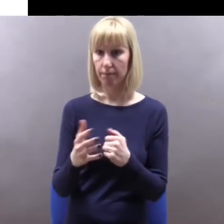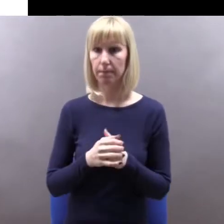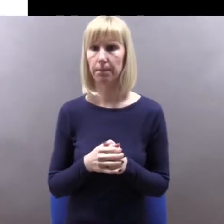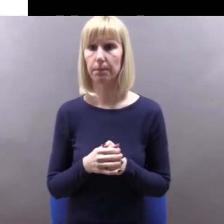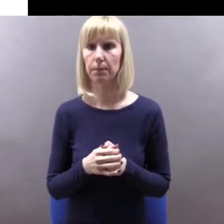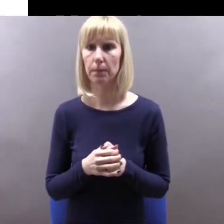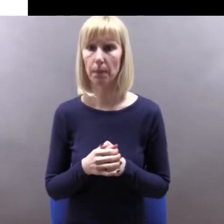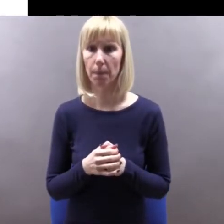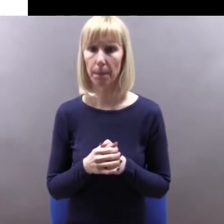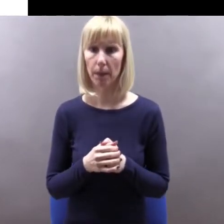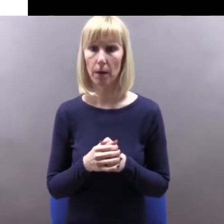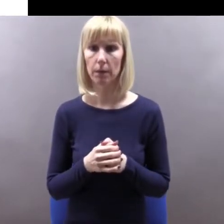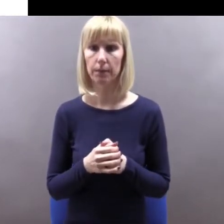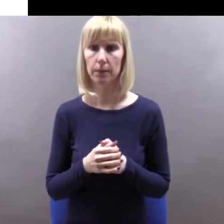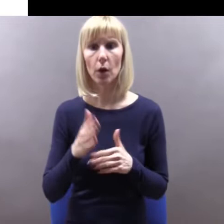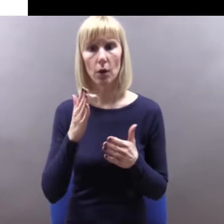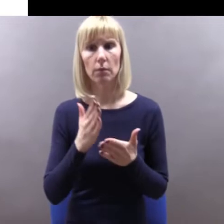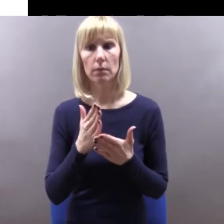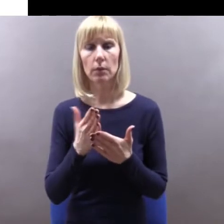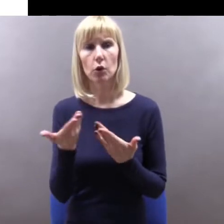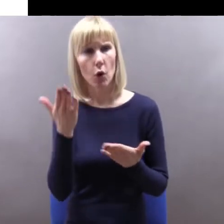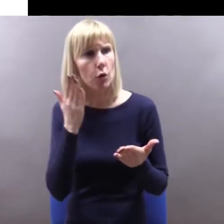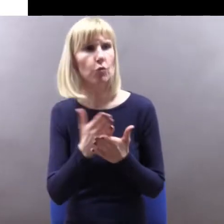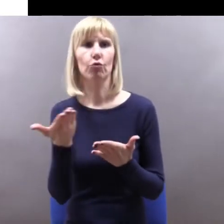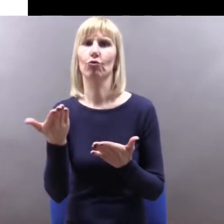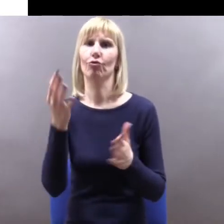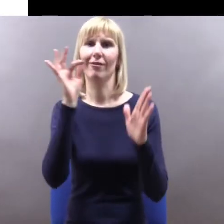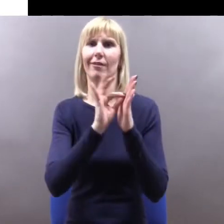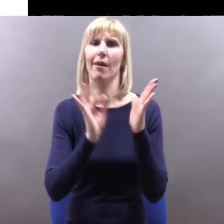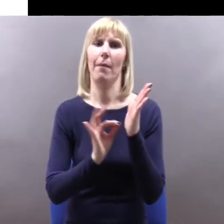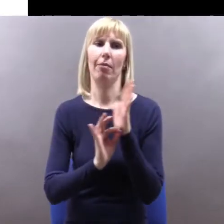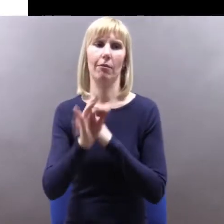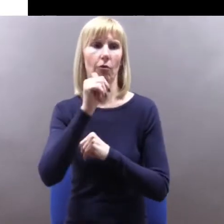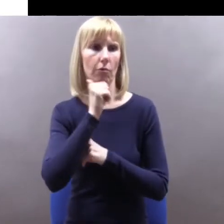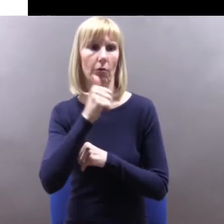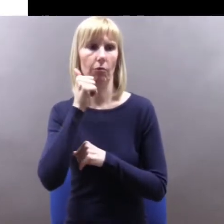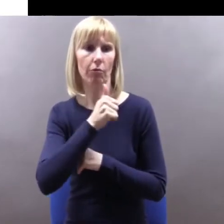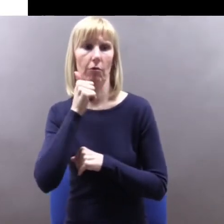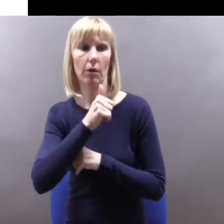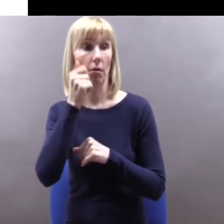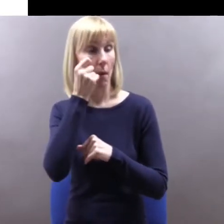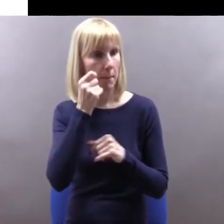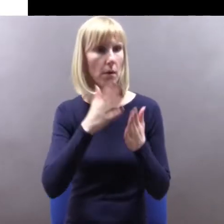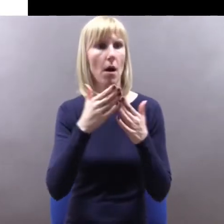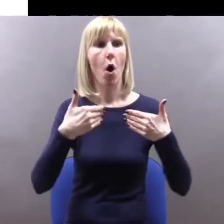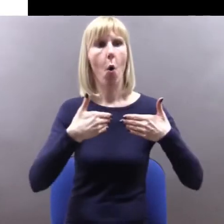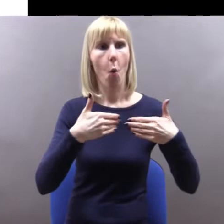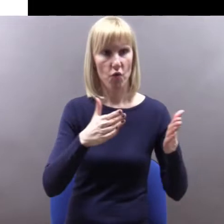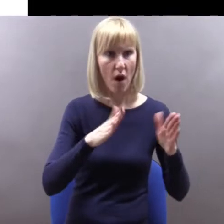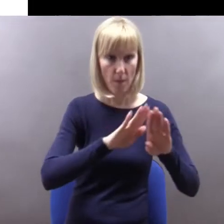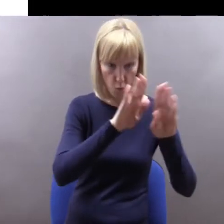muzeum regularnie sprawdzane, czy działają. I tak samo wielokrotnie już